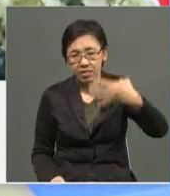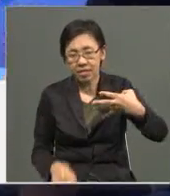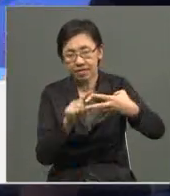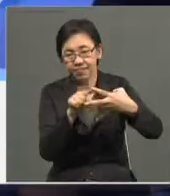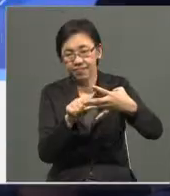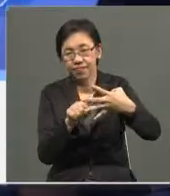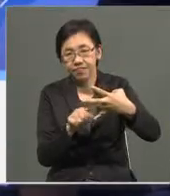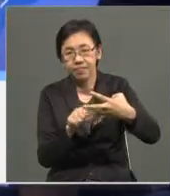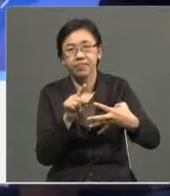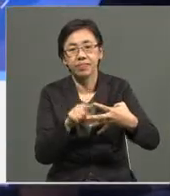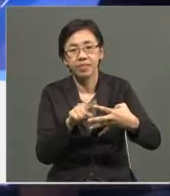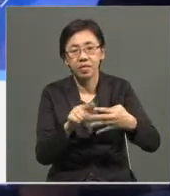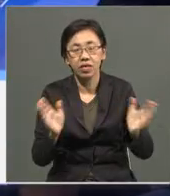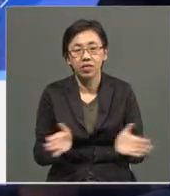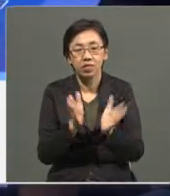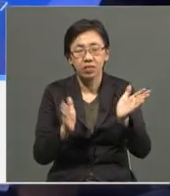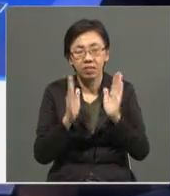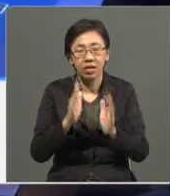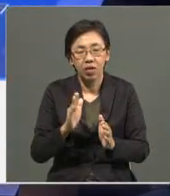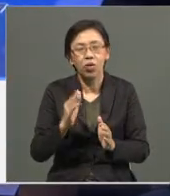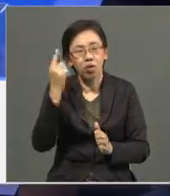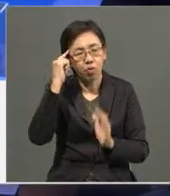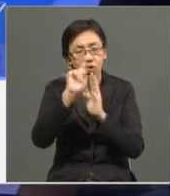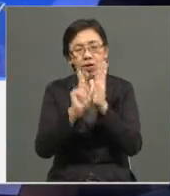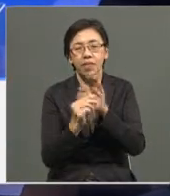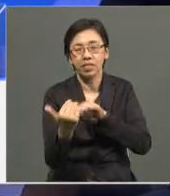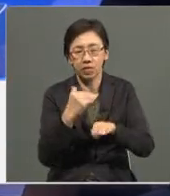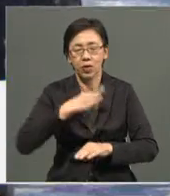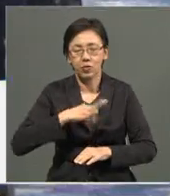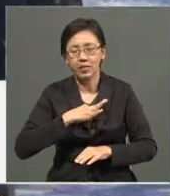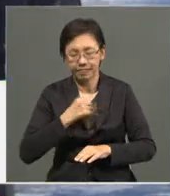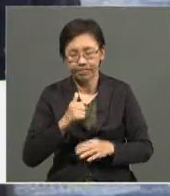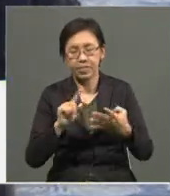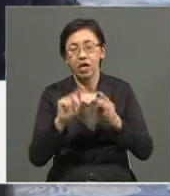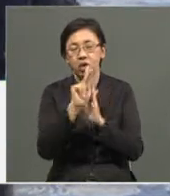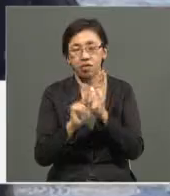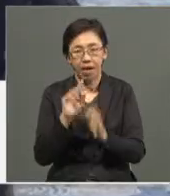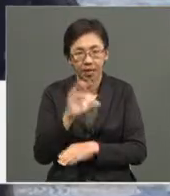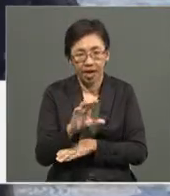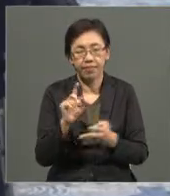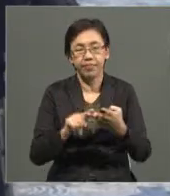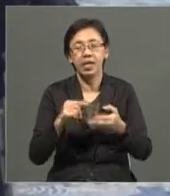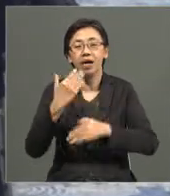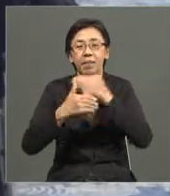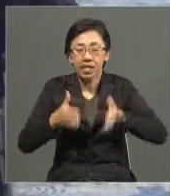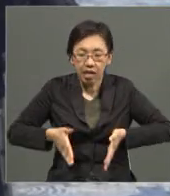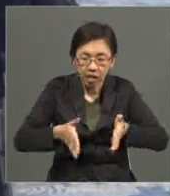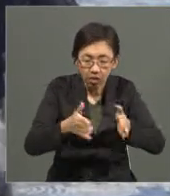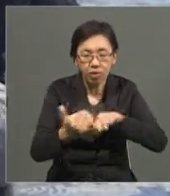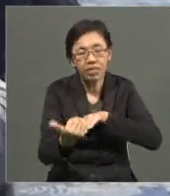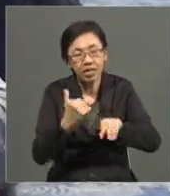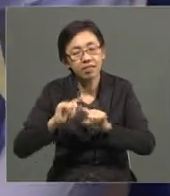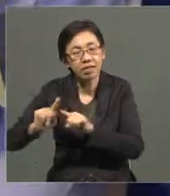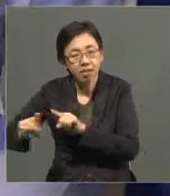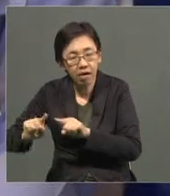คือการสร้างจิตสำนึกและเข้าใจกฎจราจรการบังคับใช้กฎหมายการพัฒนาโครงสร้างพื้นฐานการเดินทางและ